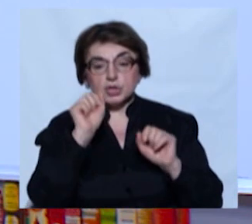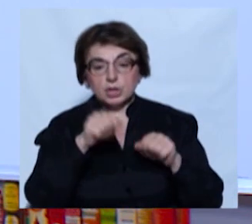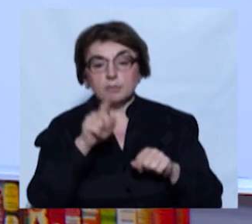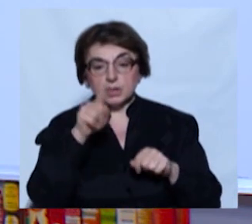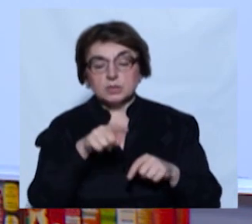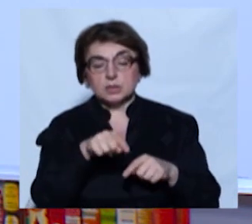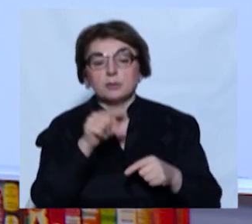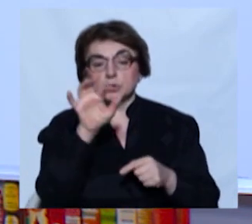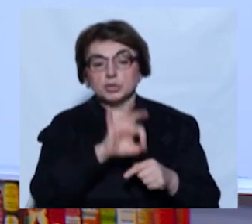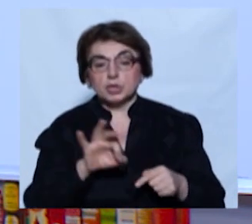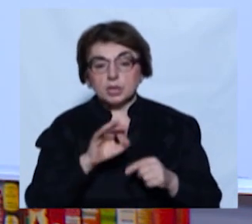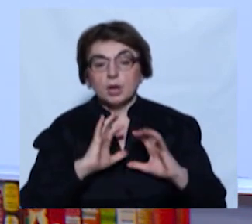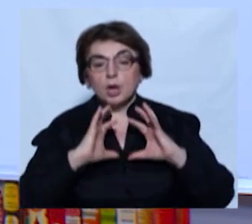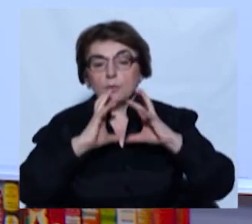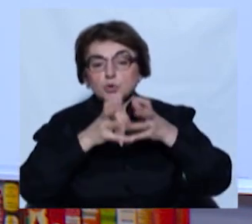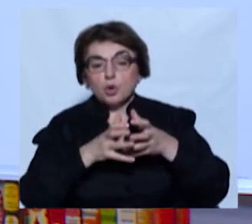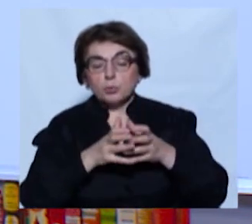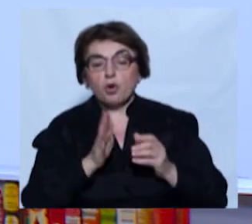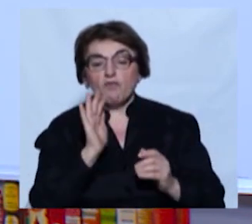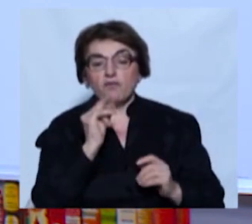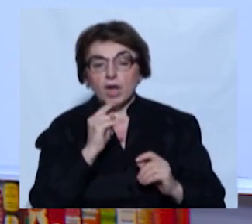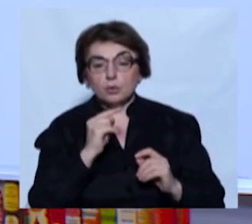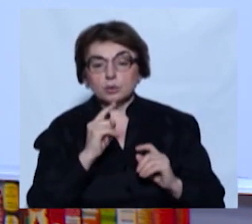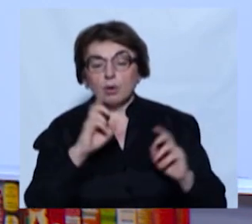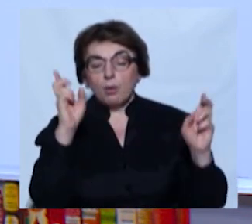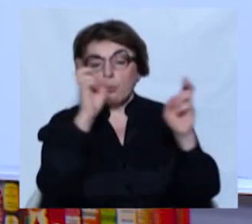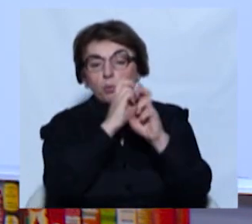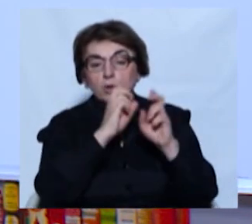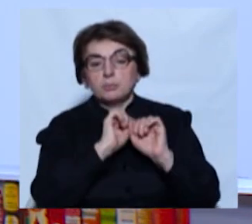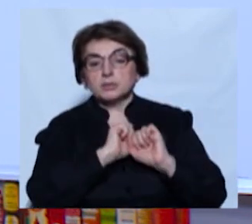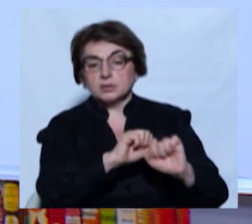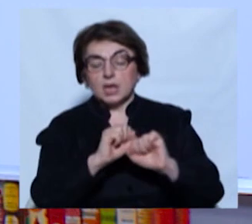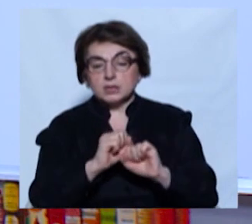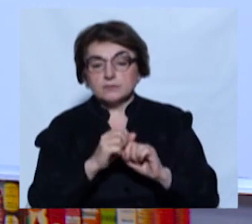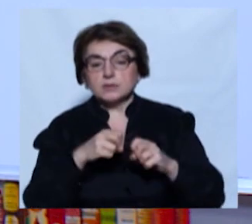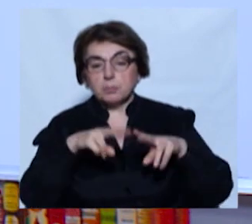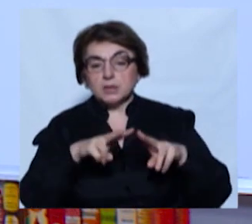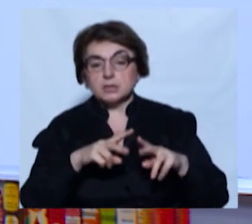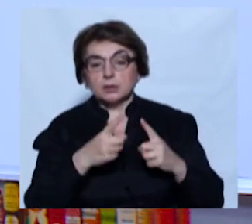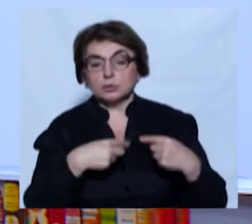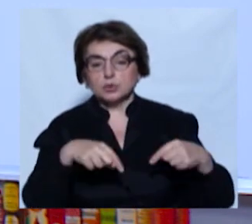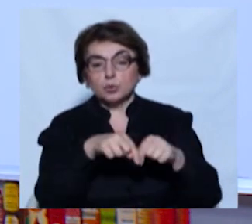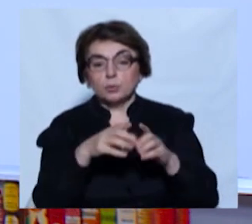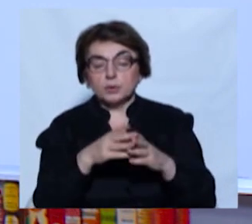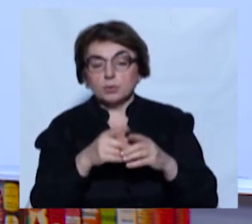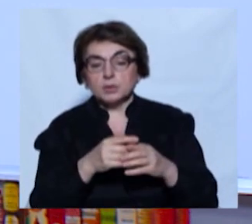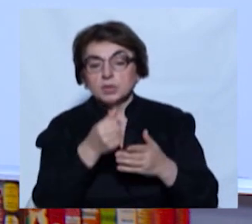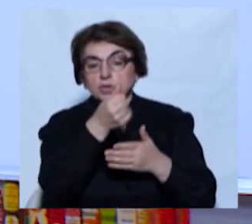კიდეც ამის შესახებ, მსოფლიოს ველური ბუნების დაცვის ფონდი, რომლის ჩამოყალიბება